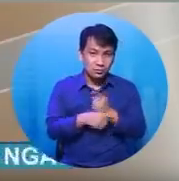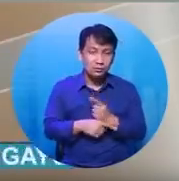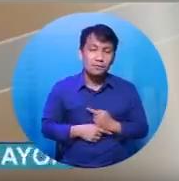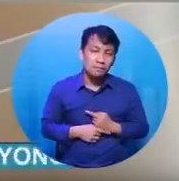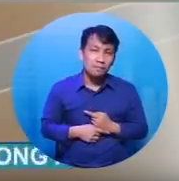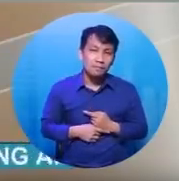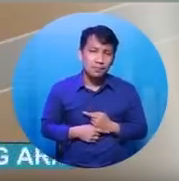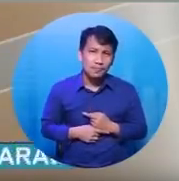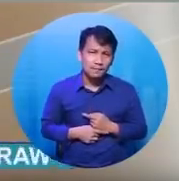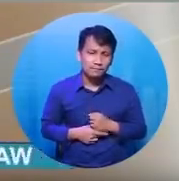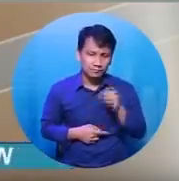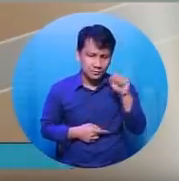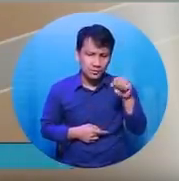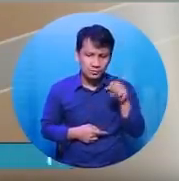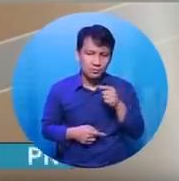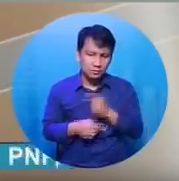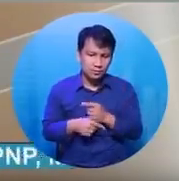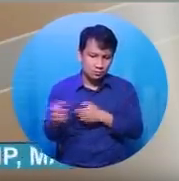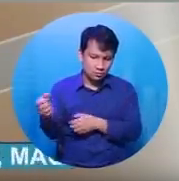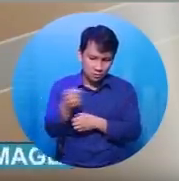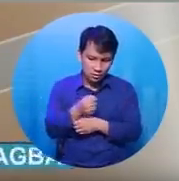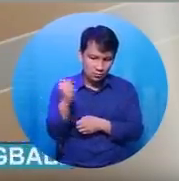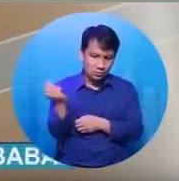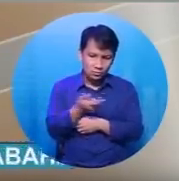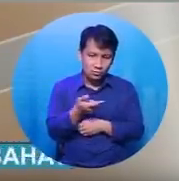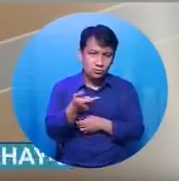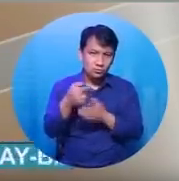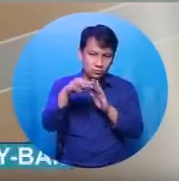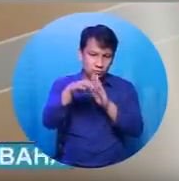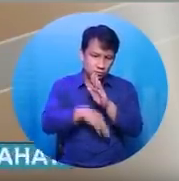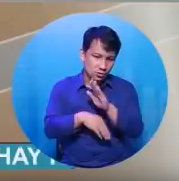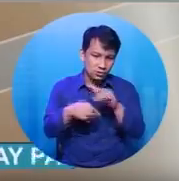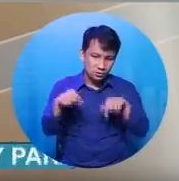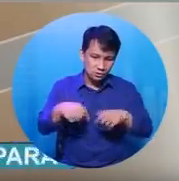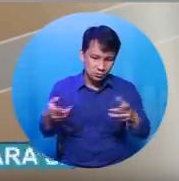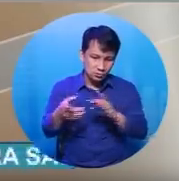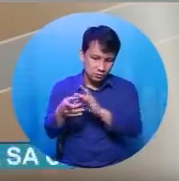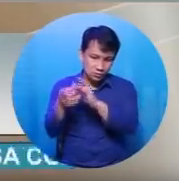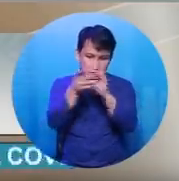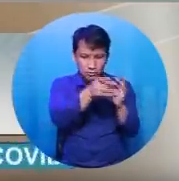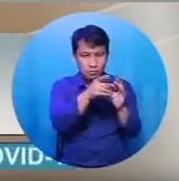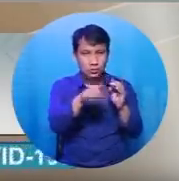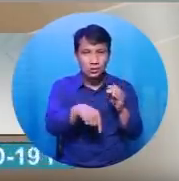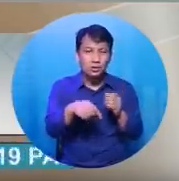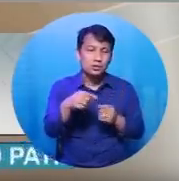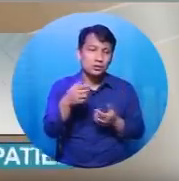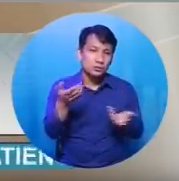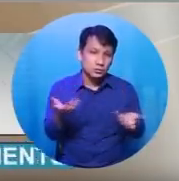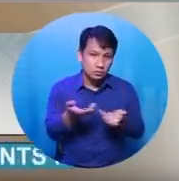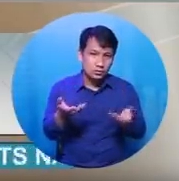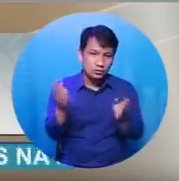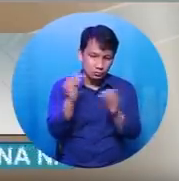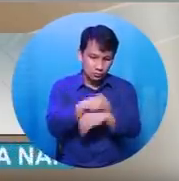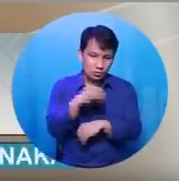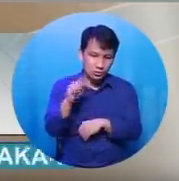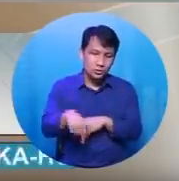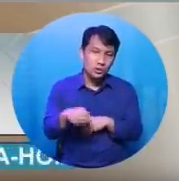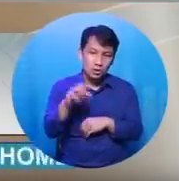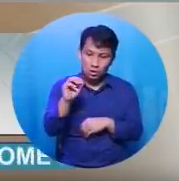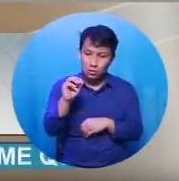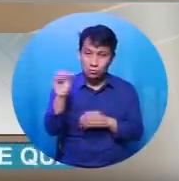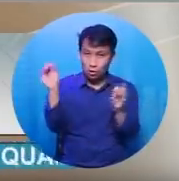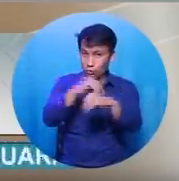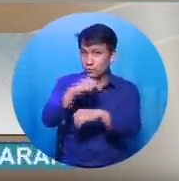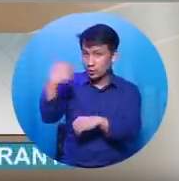Jay? As soon as makuha po natin, sir, yung details, i-coordinate po natin sa ating opisina sa Oman at sa ating pong